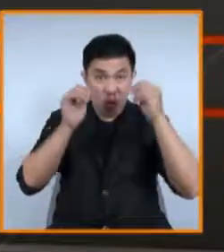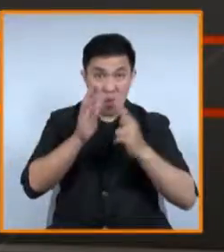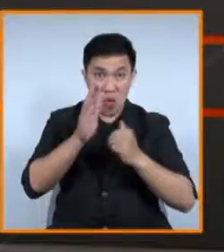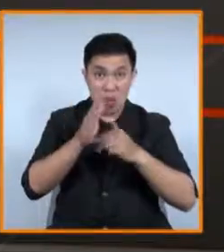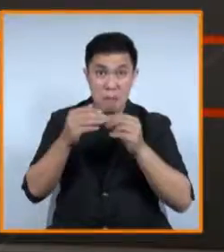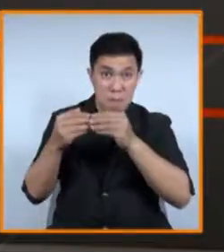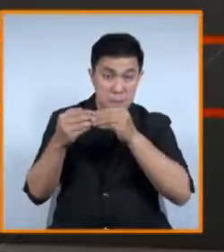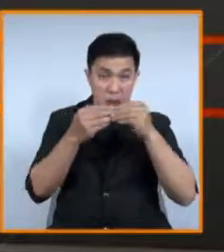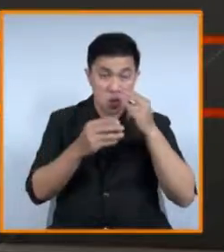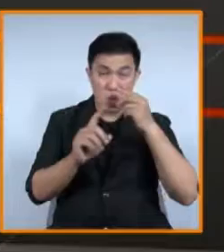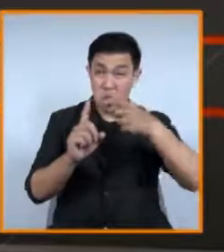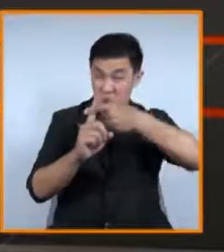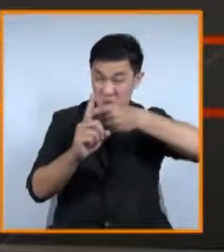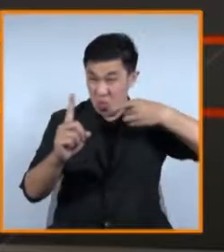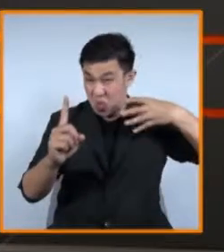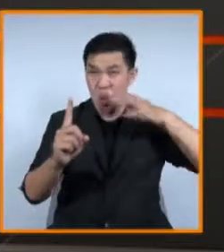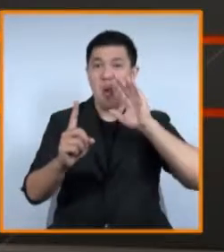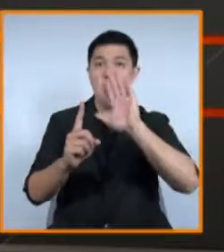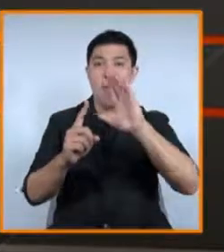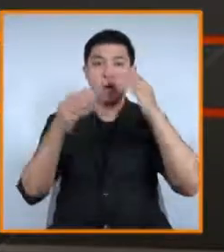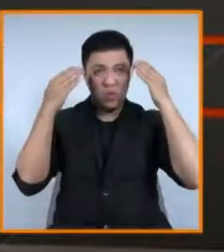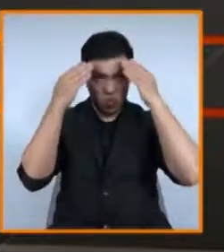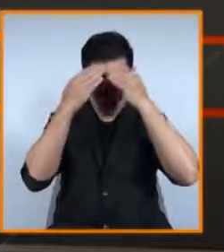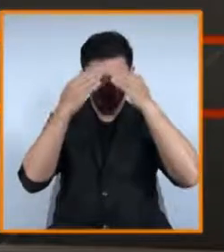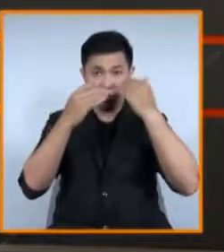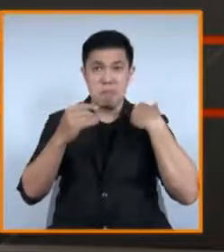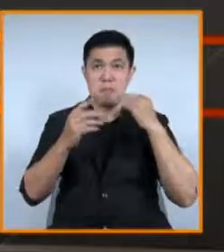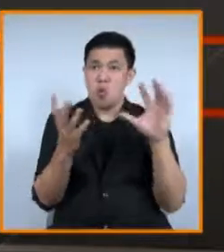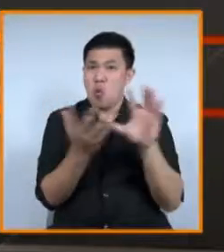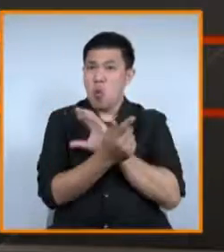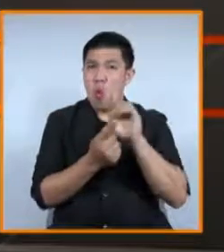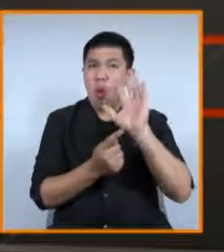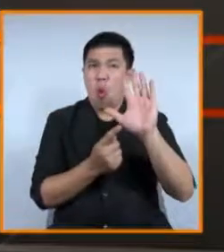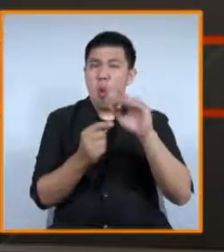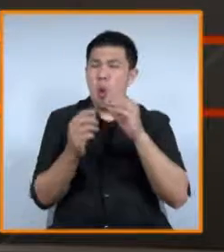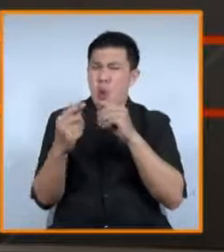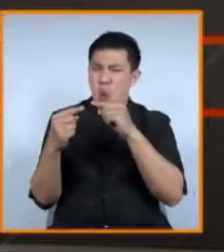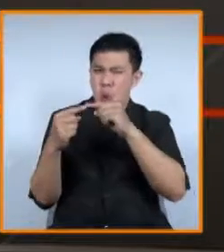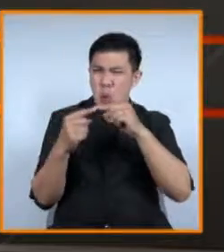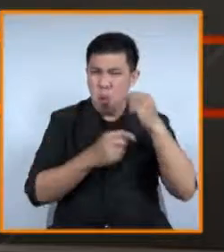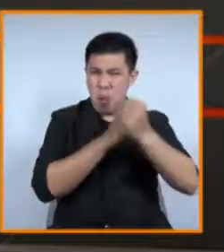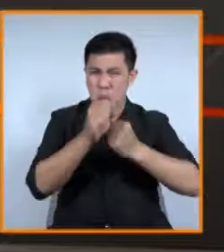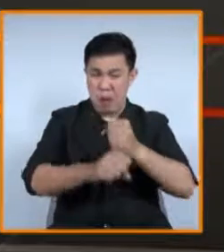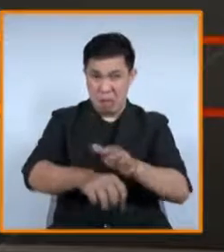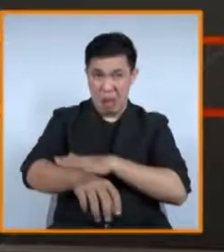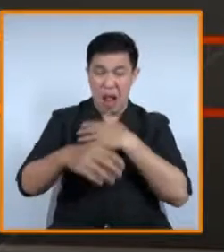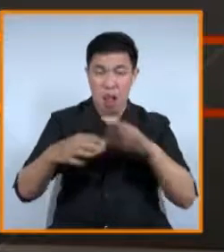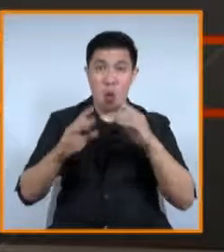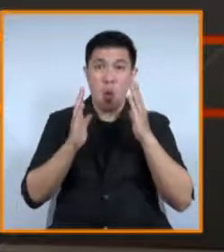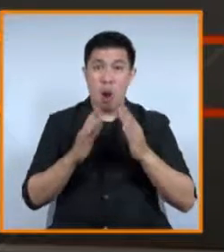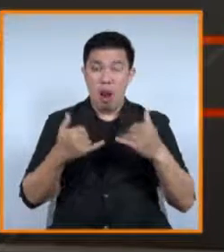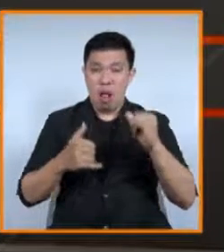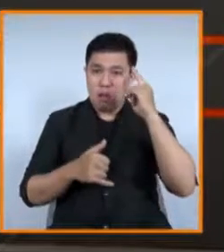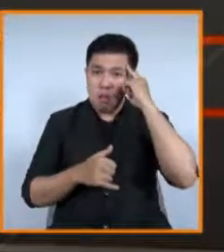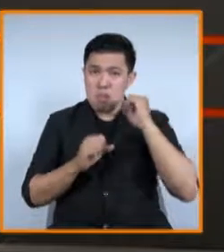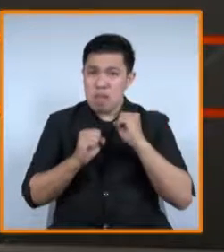ครั้งนี้ครับจะพาไปดูการยิงธนูแต่ว่ายังอยู่ในอินโดนีเซียครับต้องบอกว่าประเพณีนี้ก็มีการสืบทอดกันมาหลายศตวรรษแล้วนะครับและตอนนี้กลุ่มผู้เล่นก็พยายามจะ